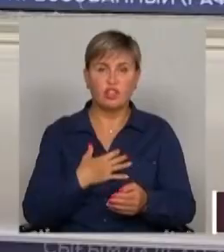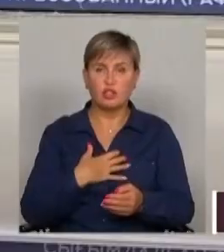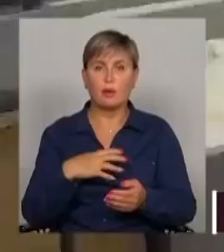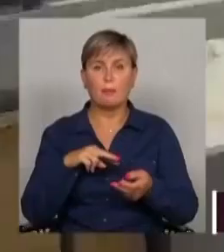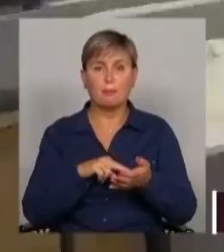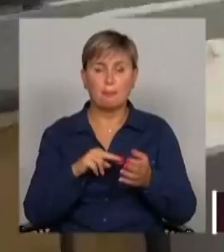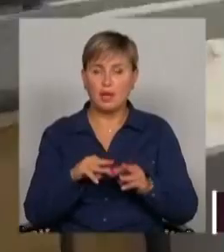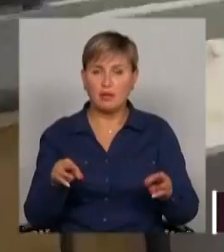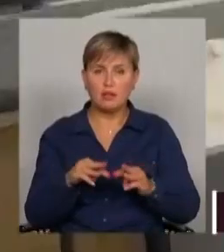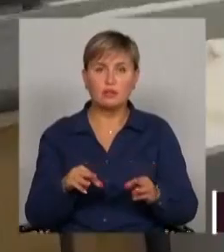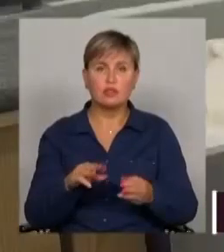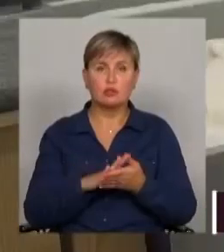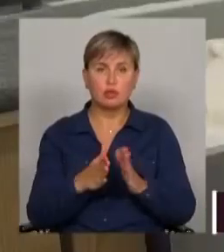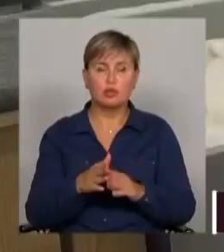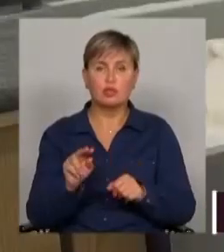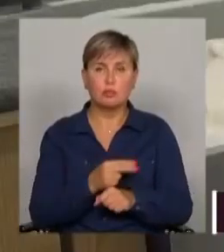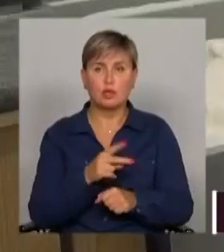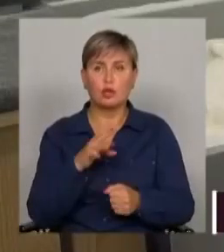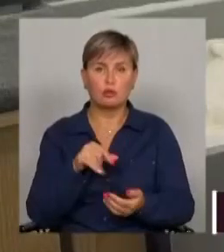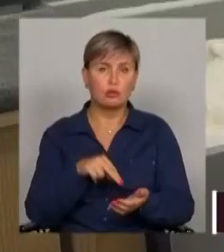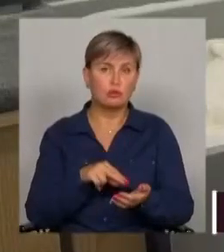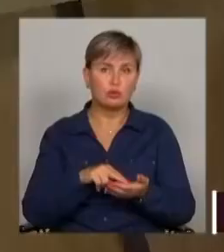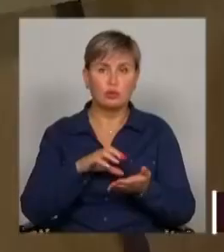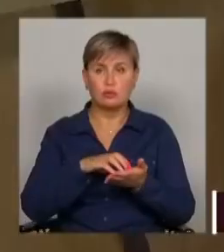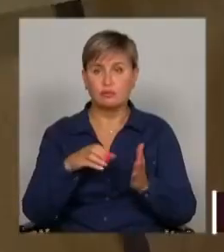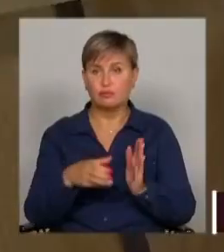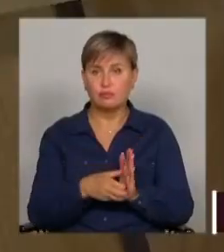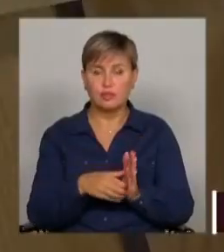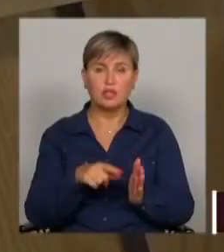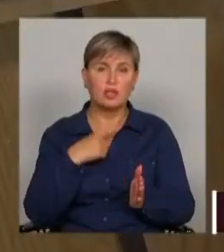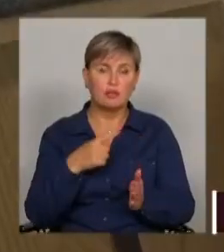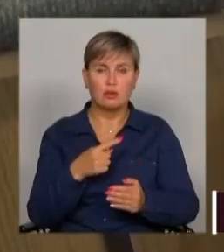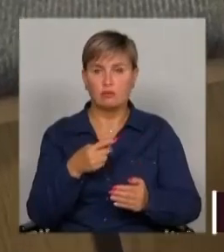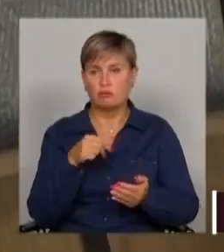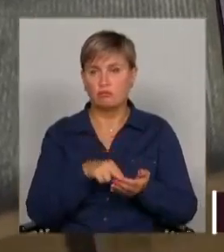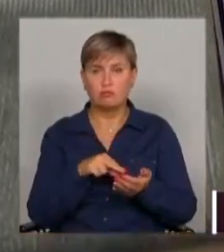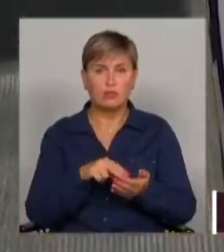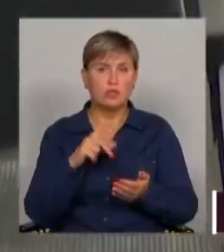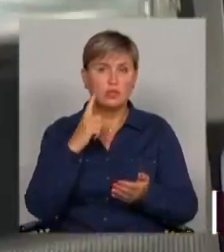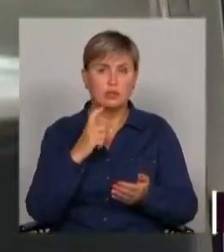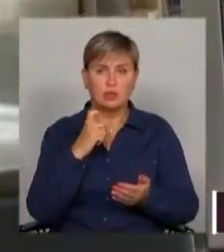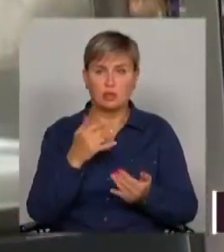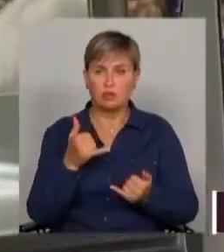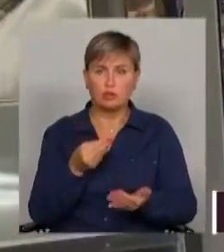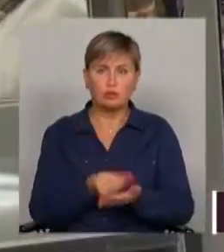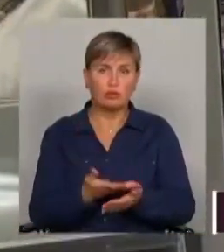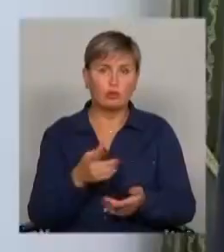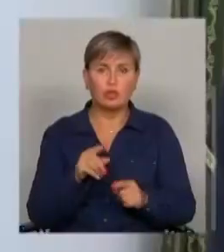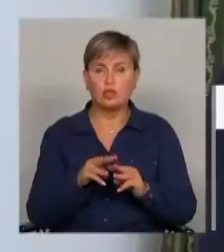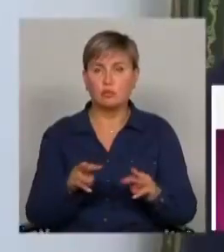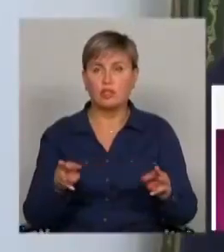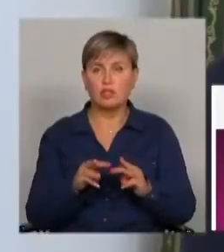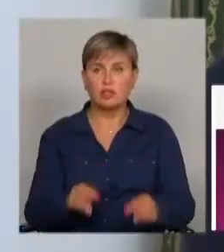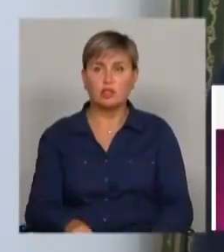бы пытается ситуацию исправить, но ценники на упаковках со сладким песком говорят об обратном. Сахар нынче бьет по карману даже министров.